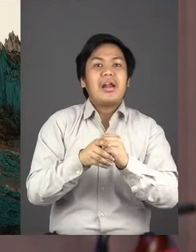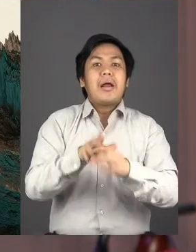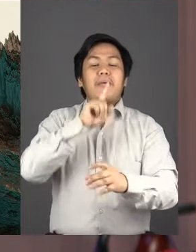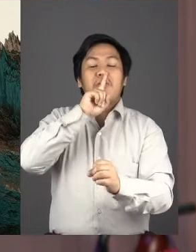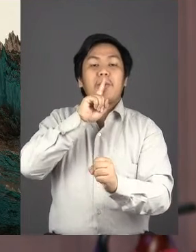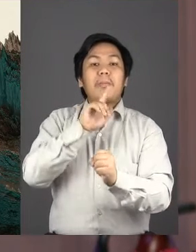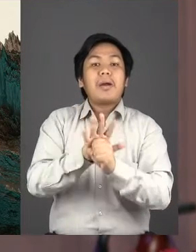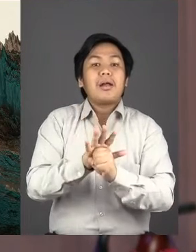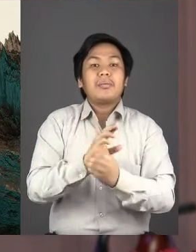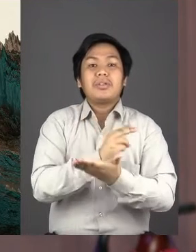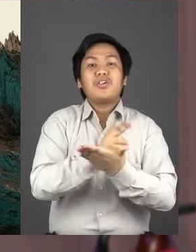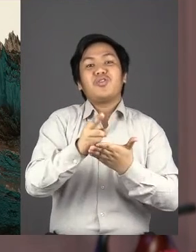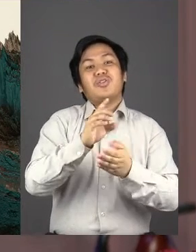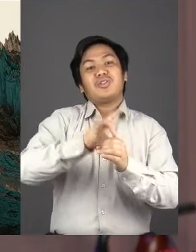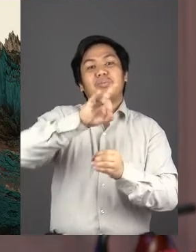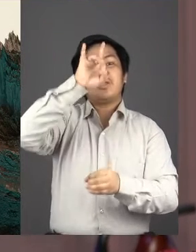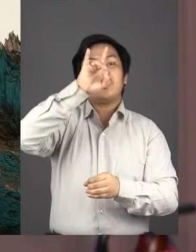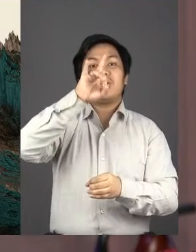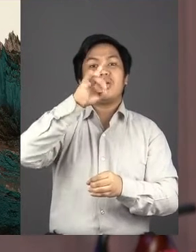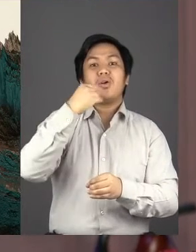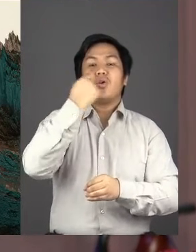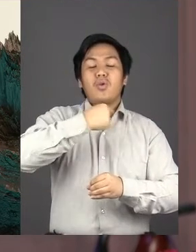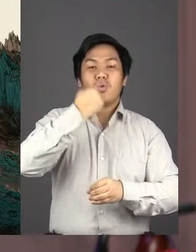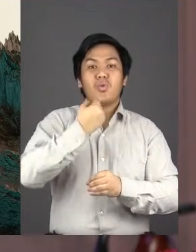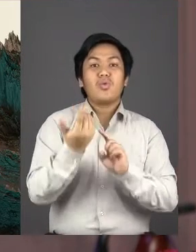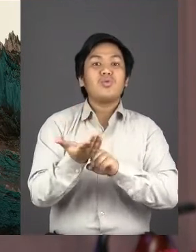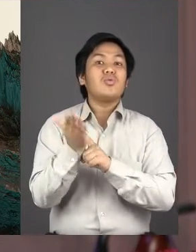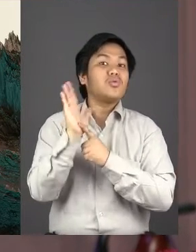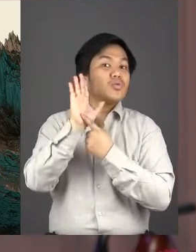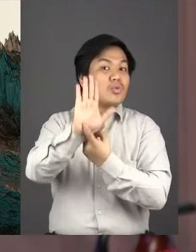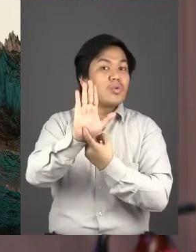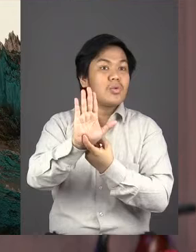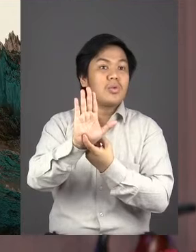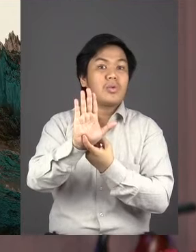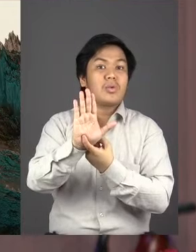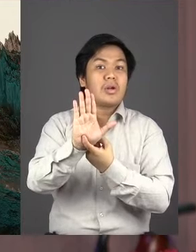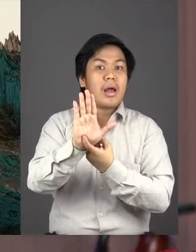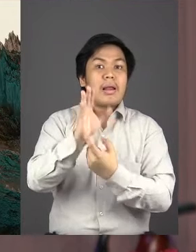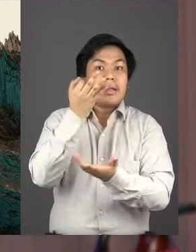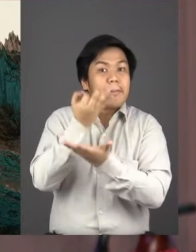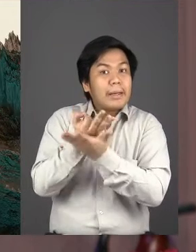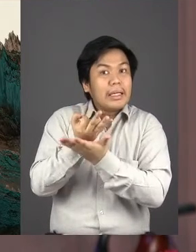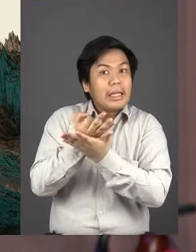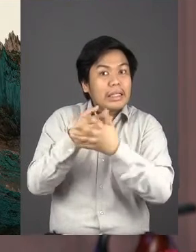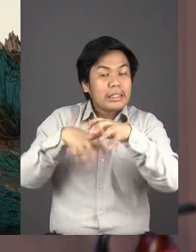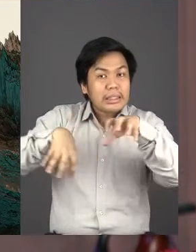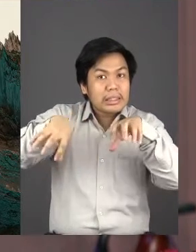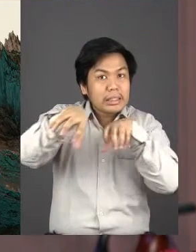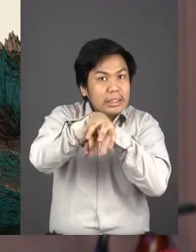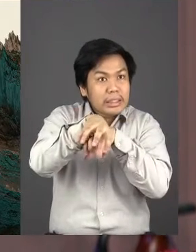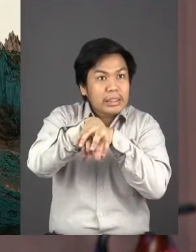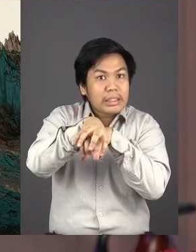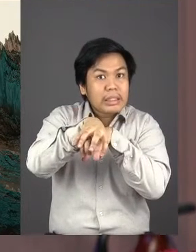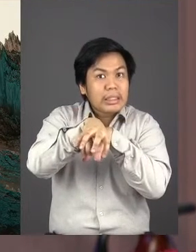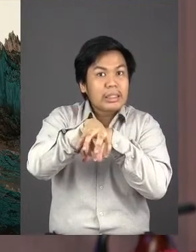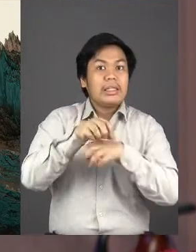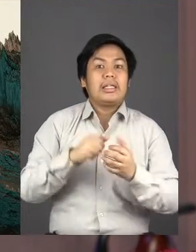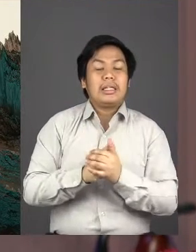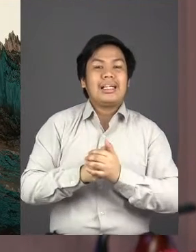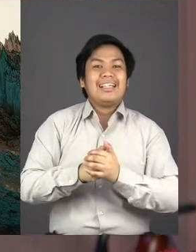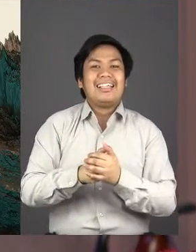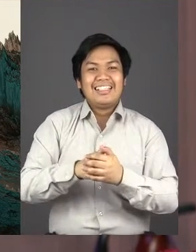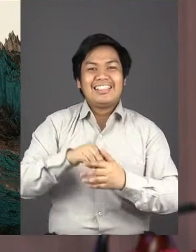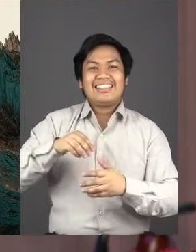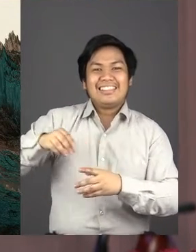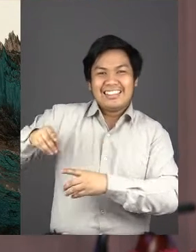pinangakong diwang banal, who is the guarantee, who is the earnest money, who is the unrefundable